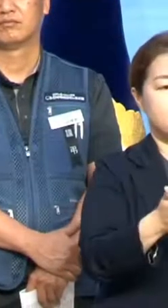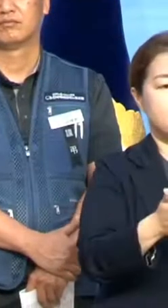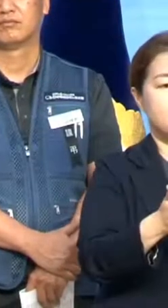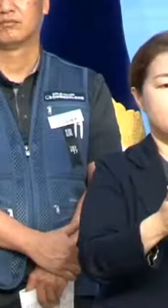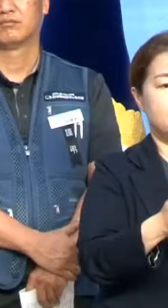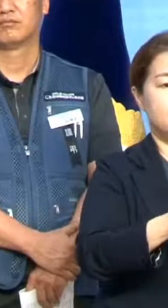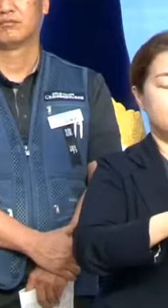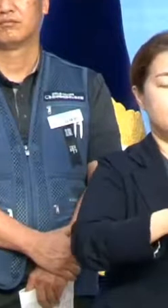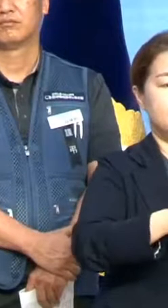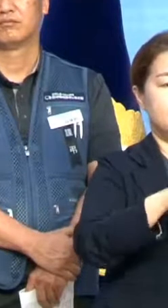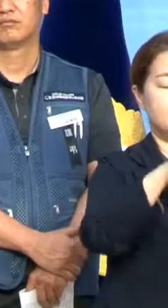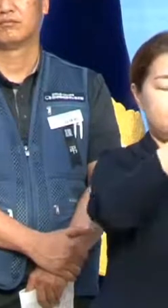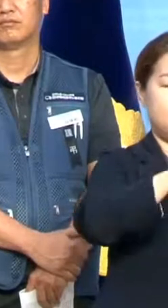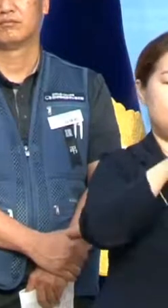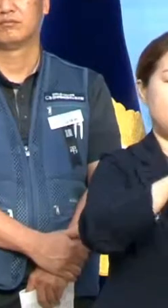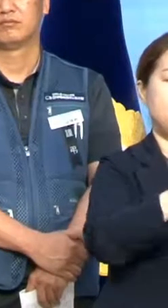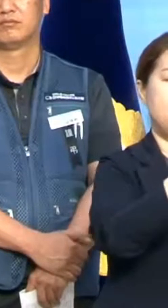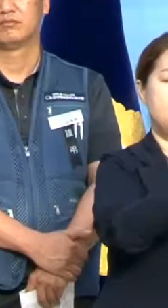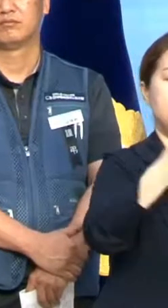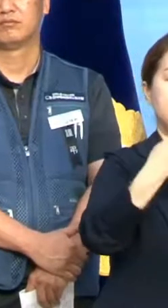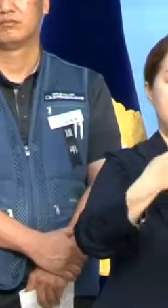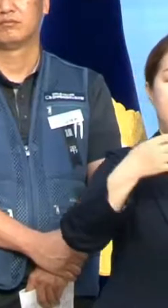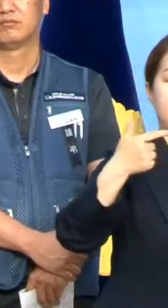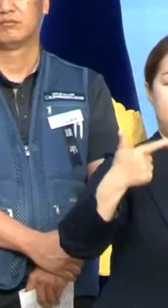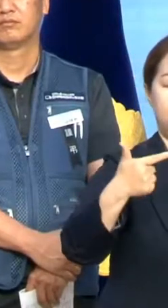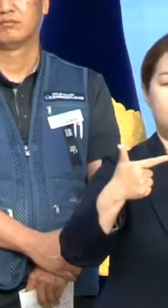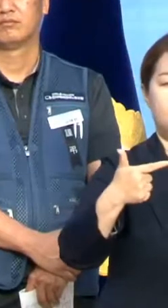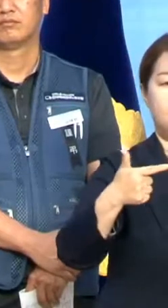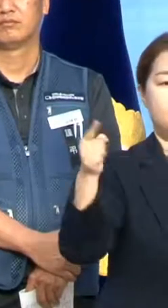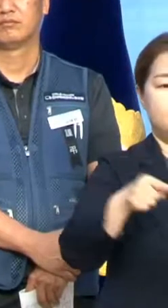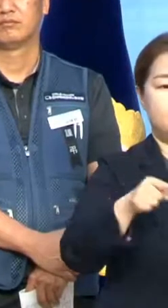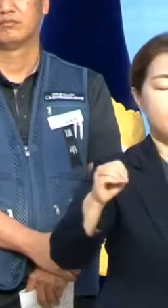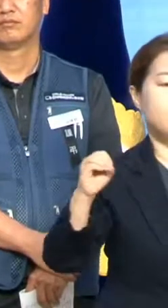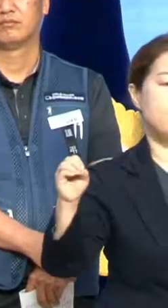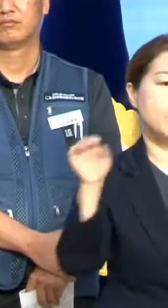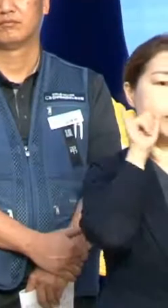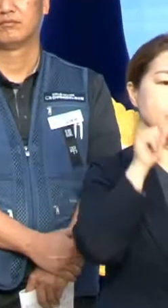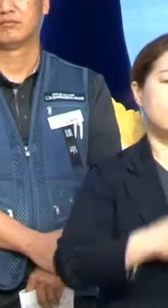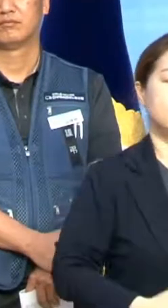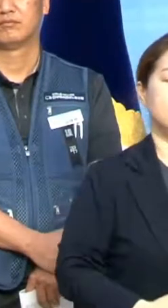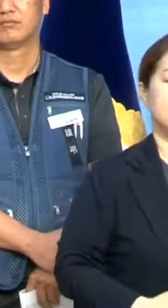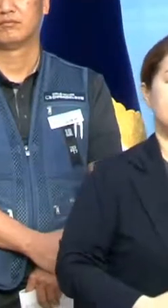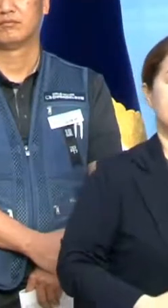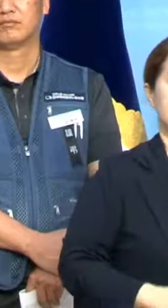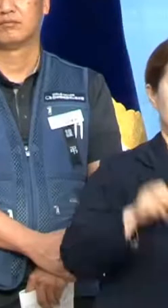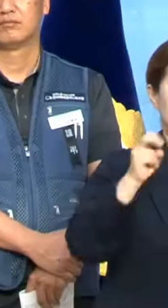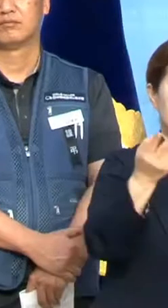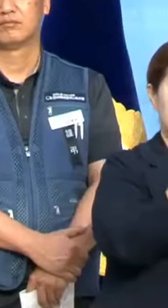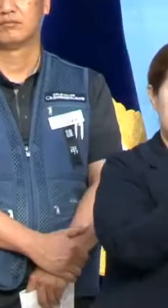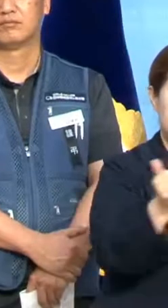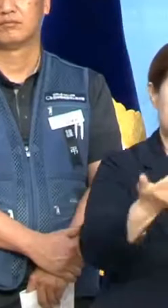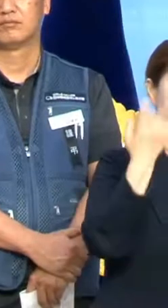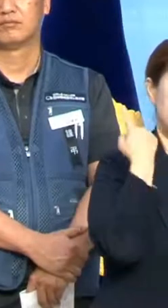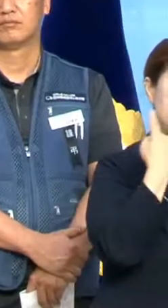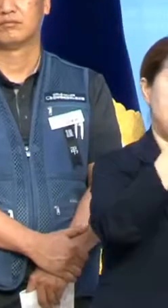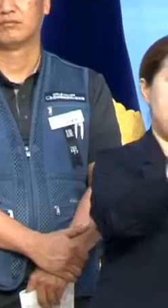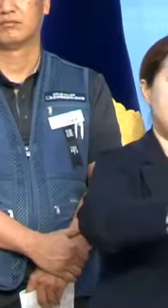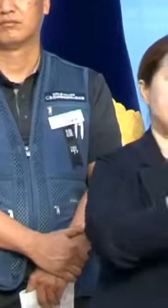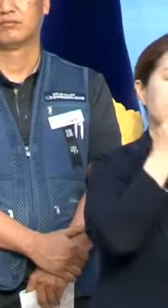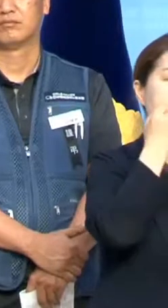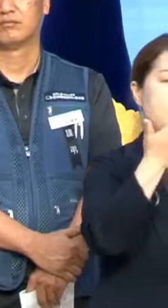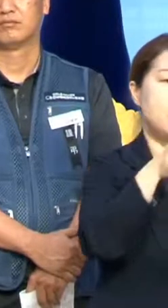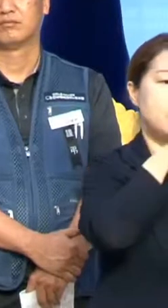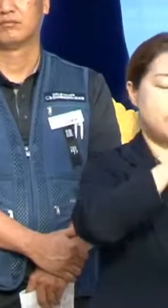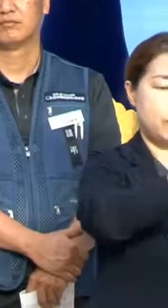마 사막 만인 율은 0.4 룹 펌 일리아드 임에 반해서 택배 노동자 들의 지난 8년 6개월 동안의 팡